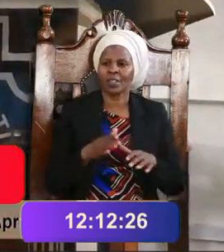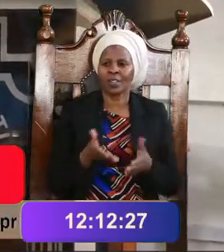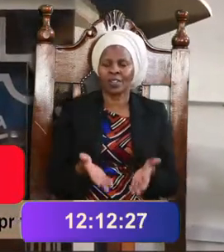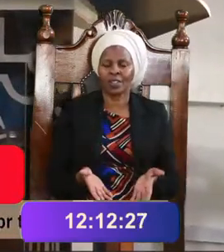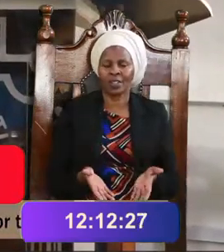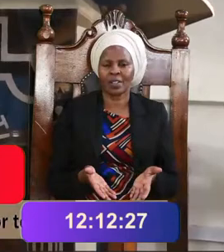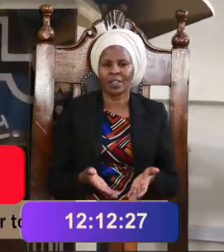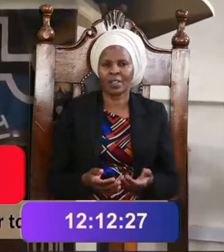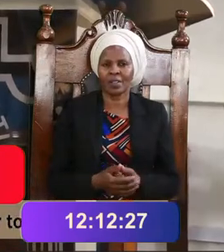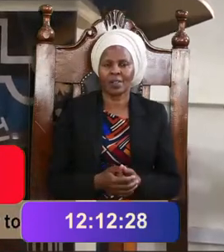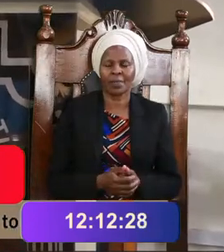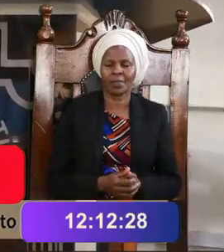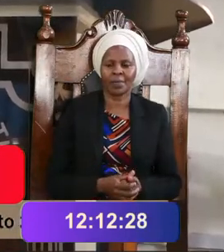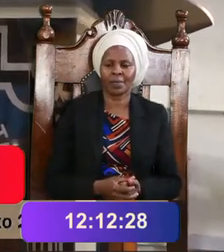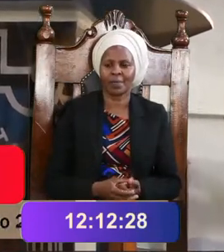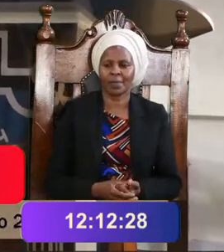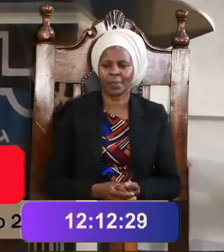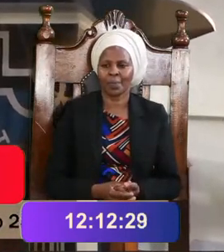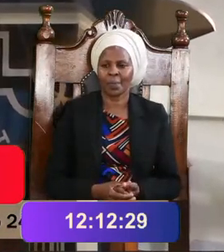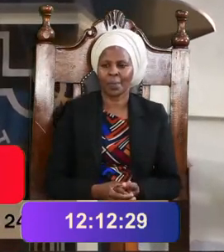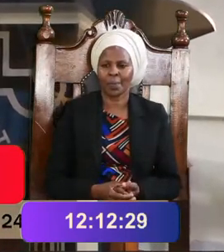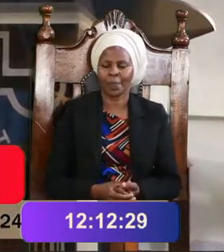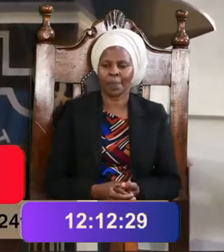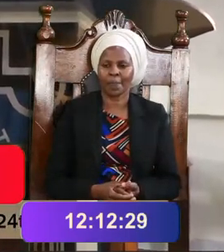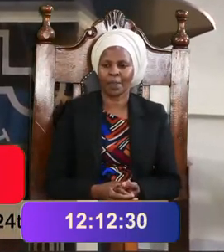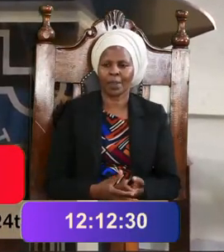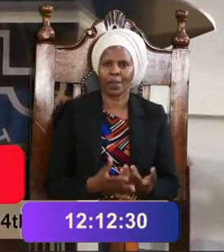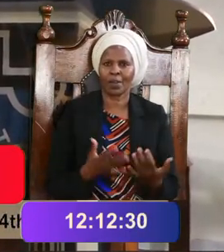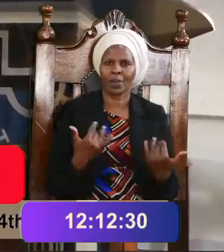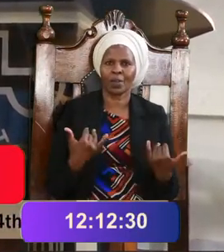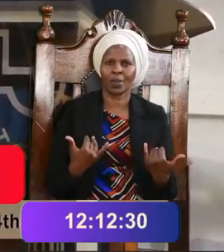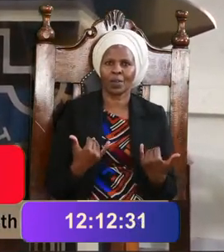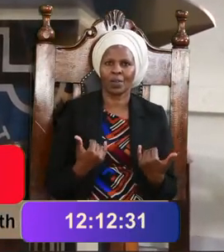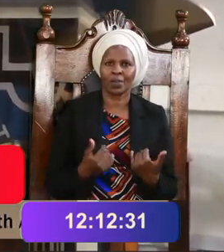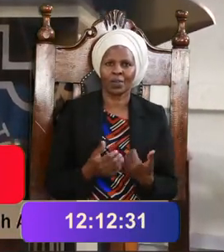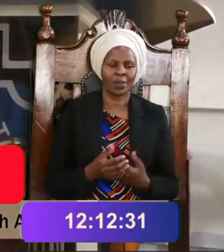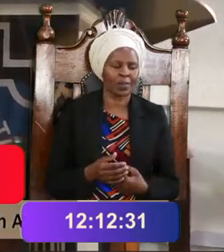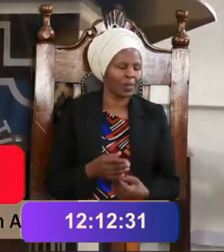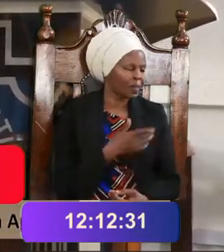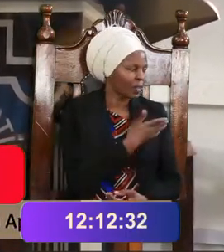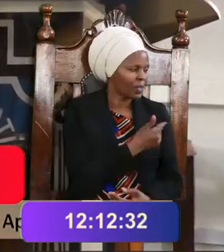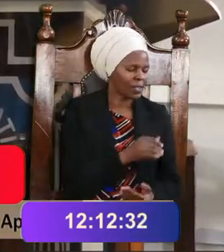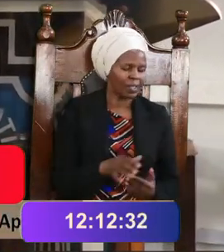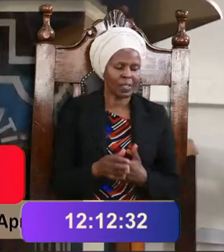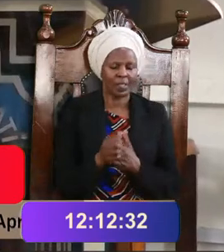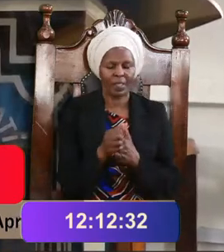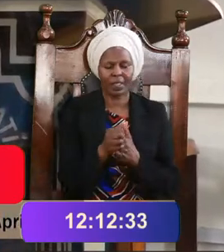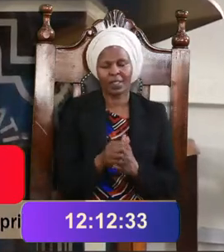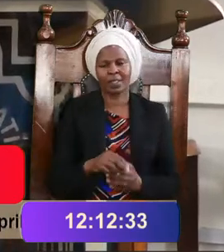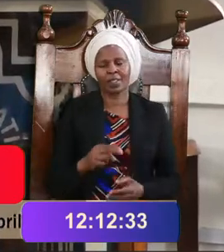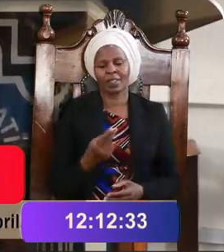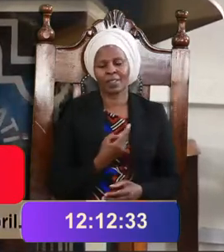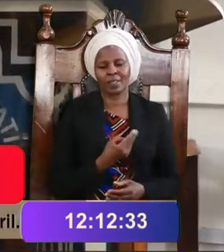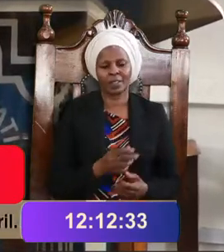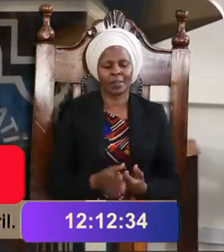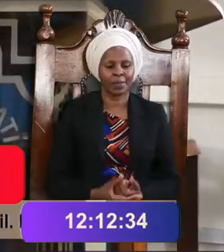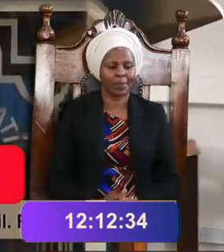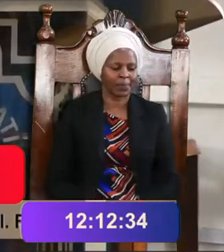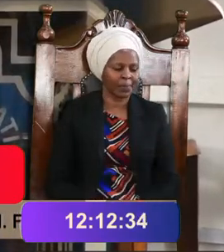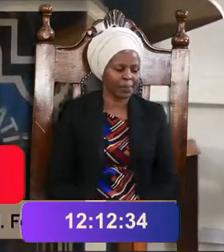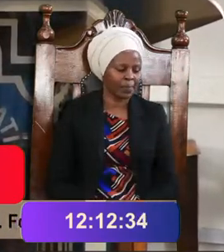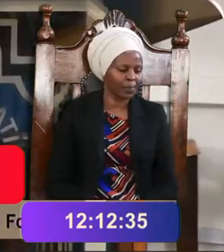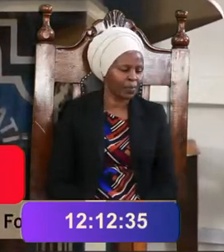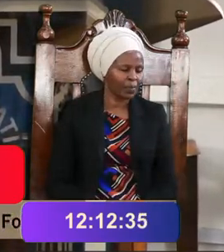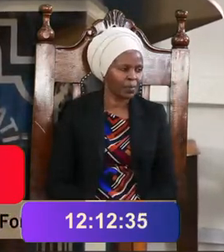Kiongoza naitwa Felix Omondi. Na kwa sasa naweza kuomba wanakwaya watuongoze katika wimbo wa Kutoka.